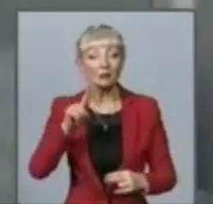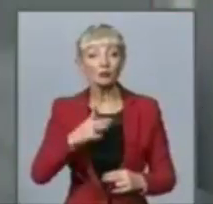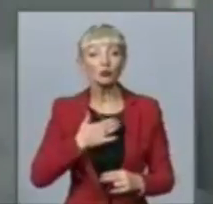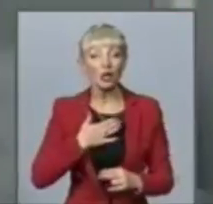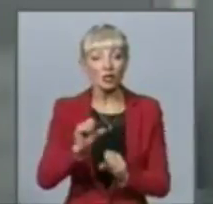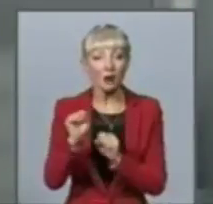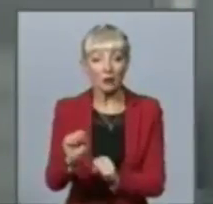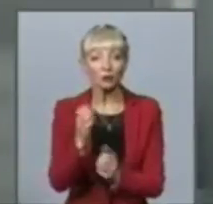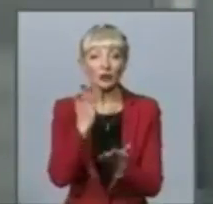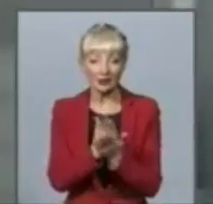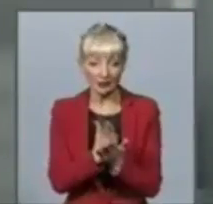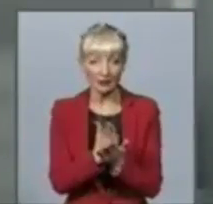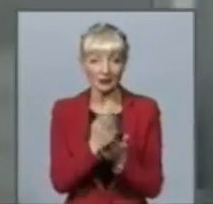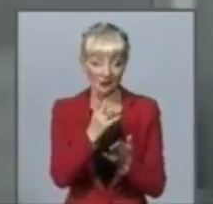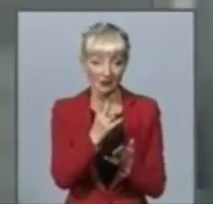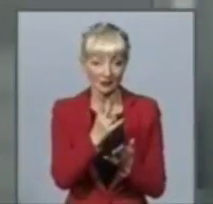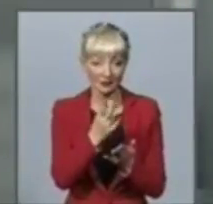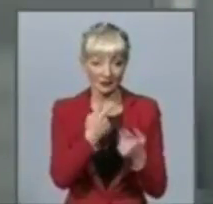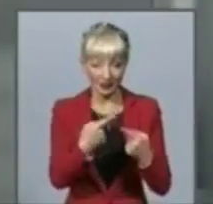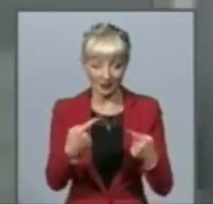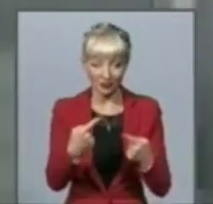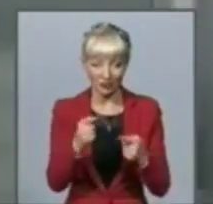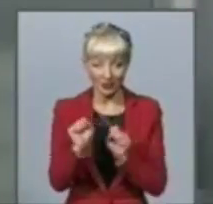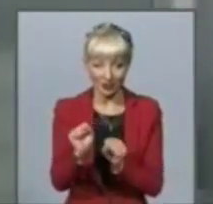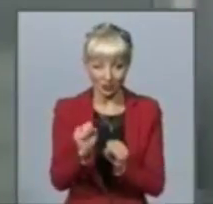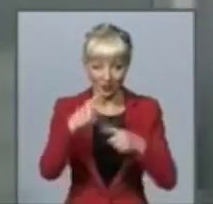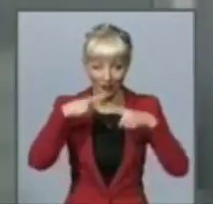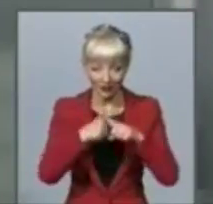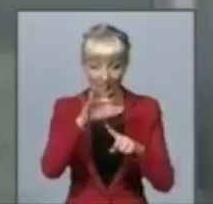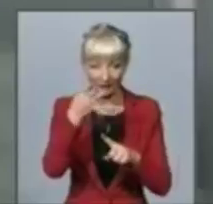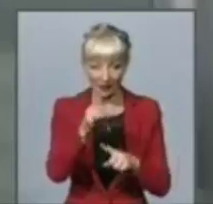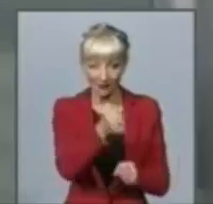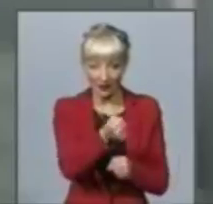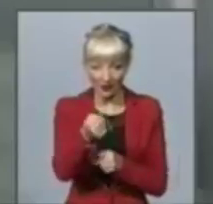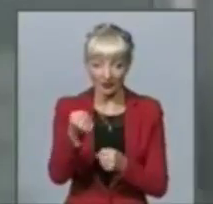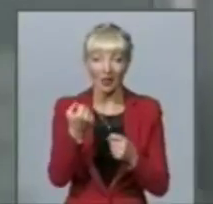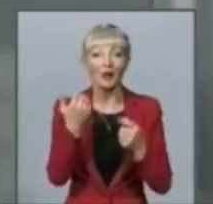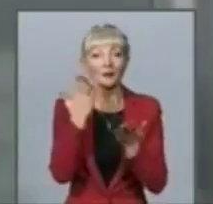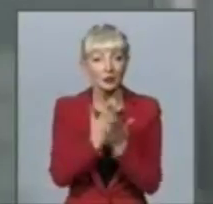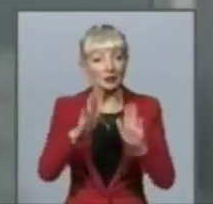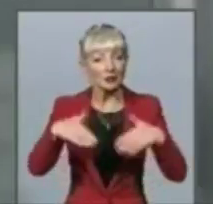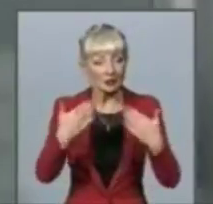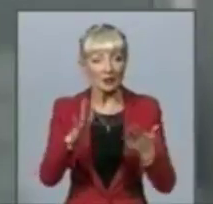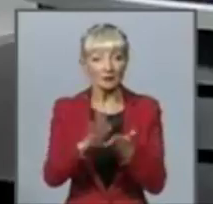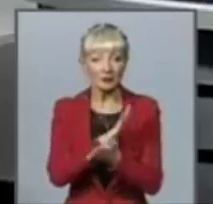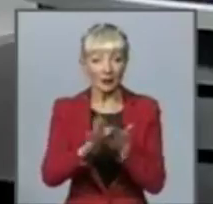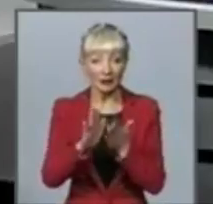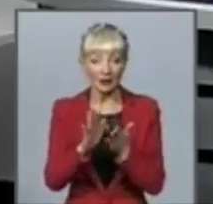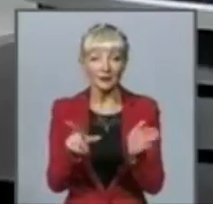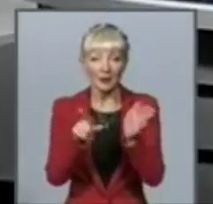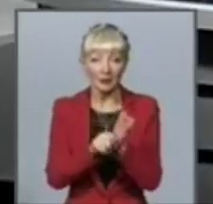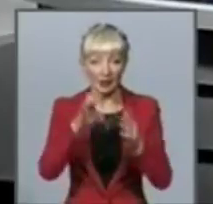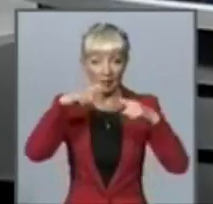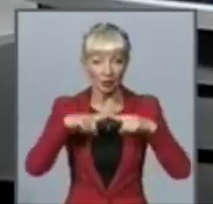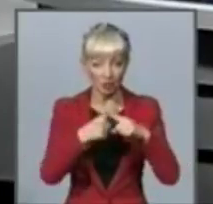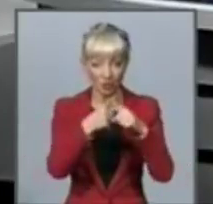є зі зброєю і технікою. Але це не все, бо в промисловий пакет реформ входять низка ініціатив про безкоштовне приєднання до